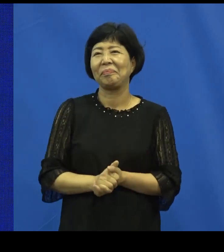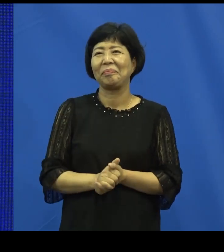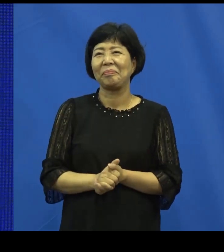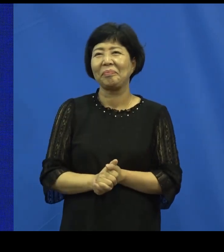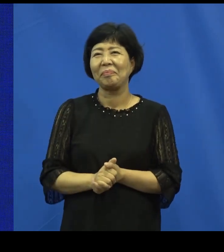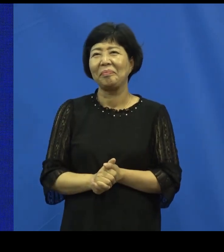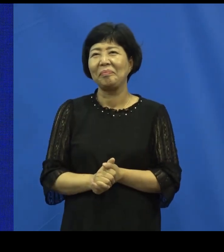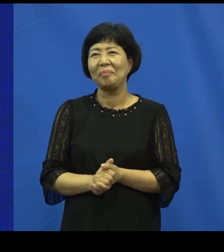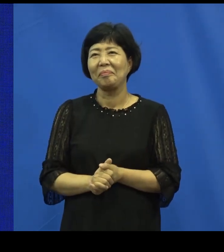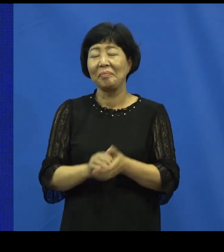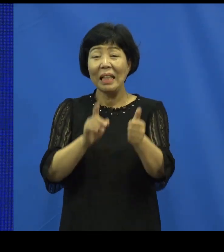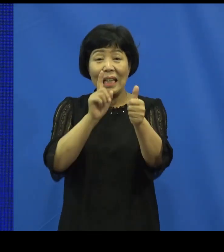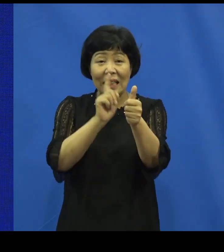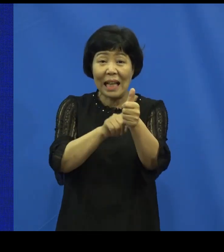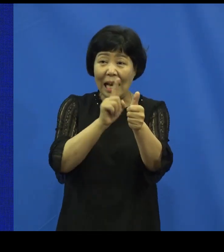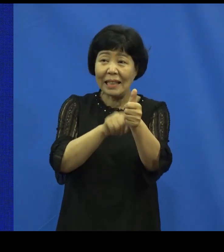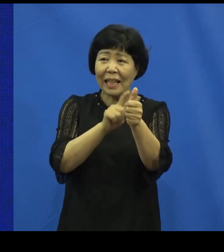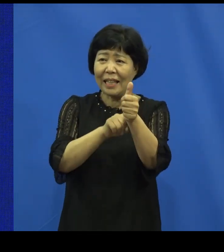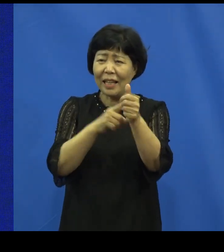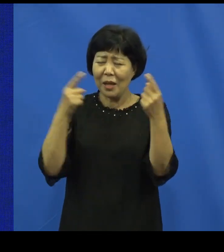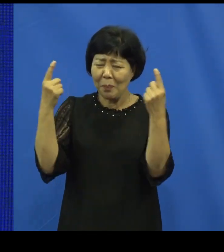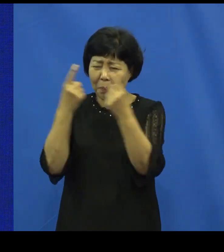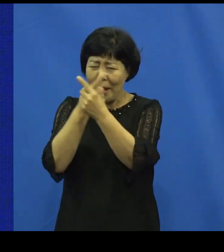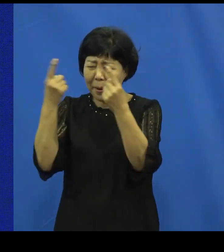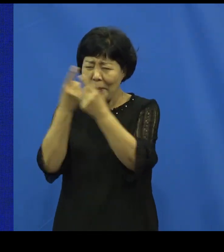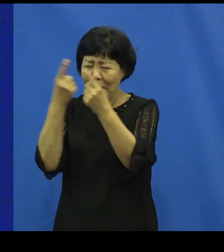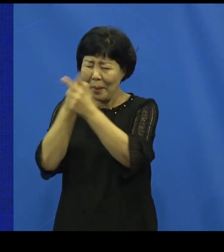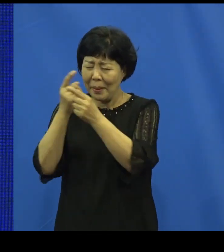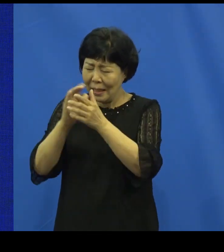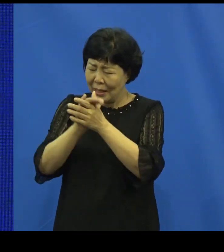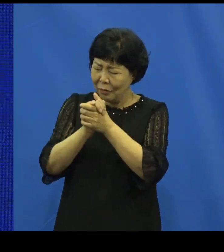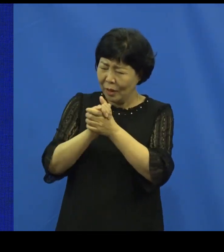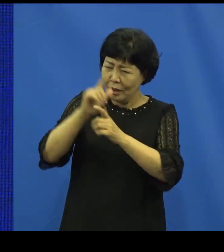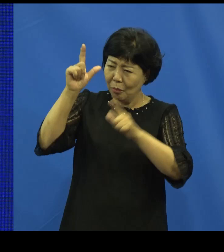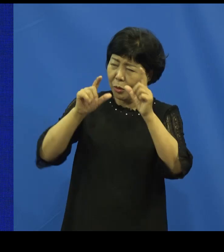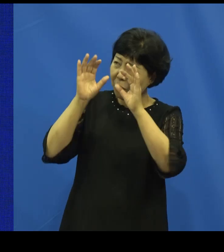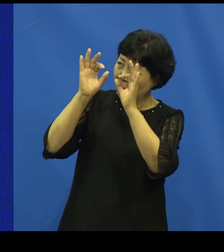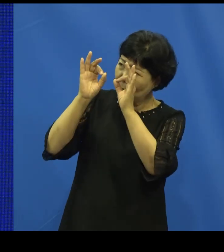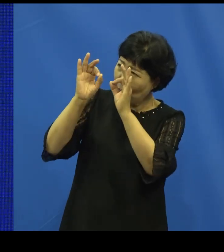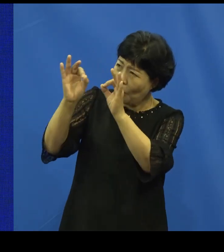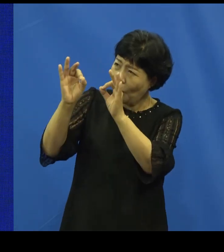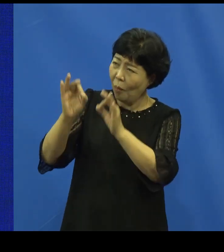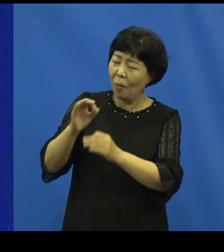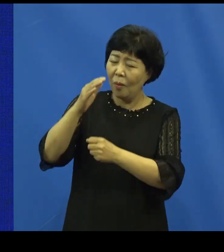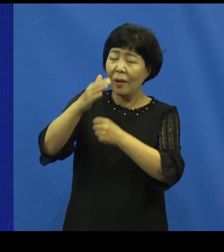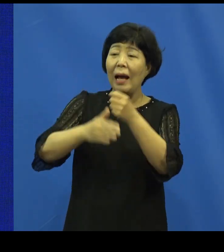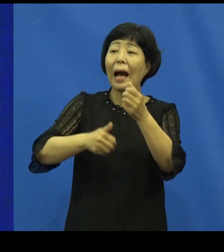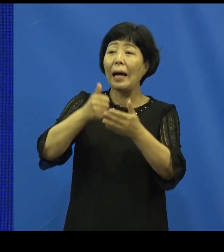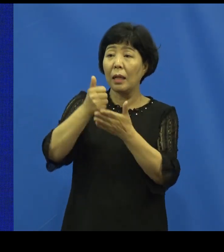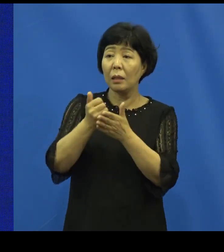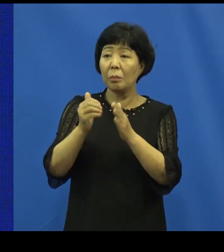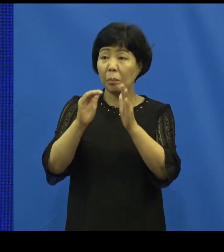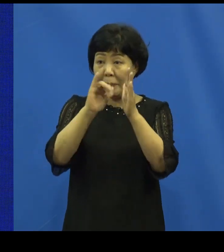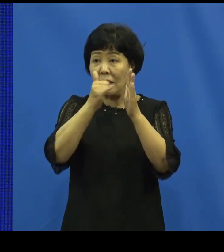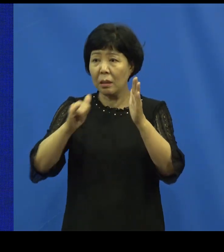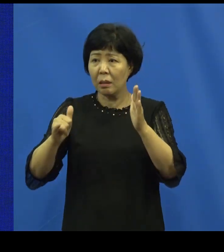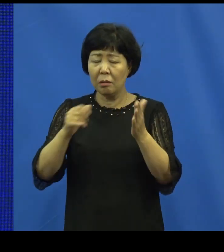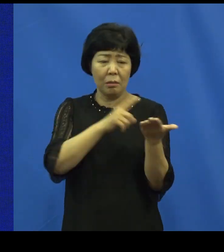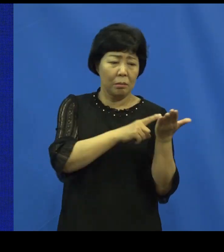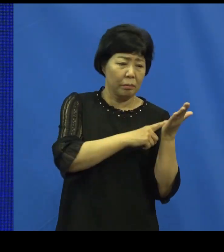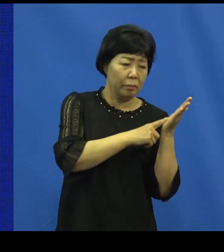여러분, 다니엘이 매일 기도하는 모습을 정적들이 보았습니다. 기도하는 모습은 그의 정체성이에요. 하나님의 백성이라고 하는 것을 드러내는 것입니다.